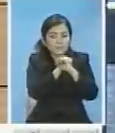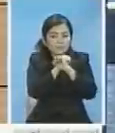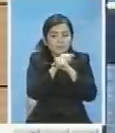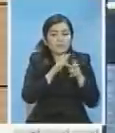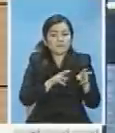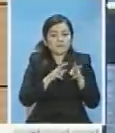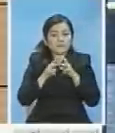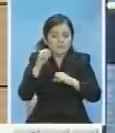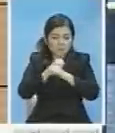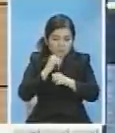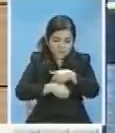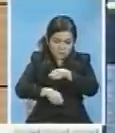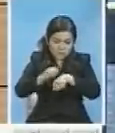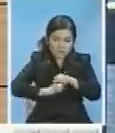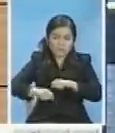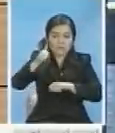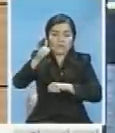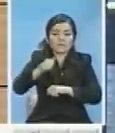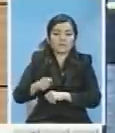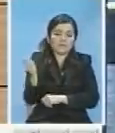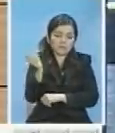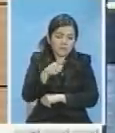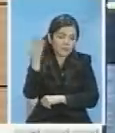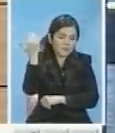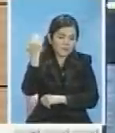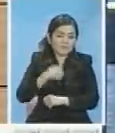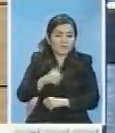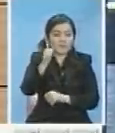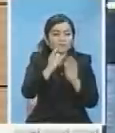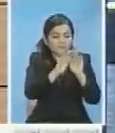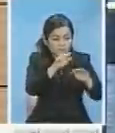ารถปฏิบัติได้ดีกว่าเดิมก็ฝากท่านประธานไว้ในครั้งนี้ด้วยครับขอกราบขอบพระคุณครับ